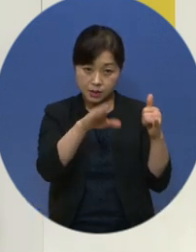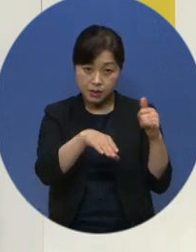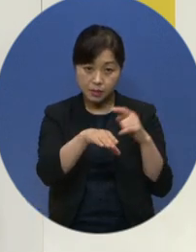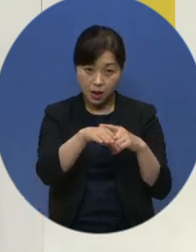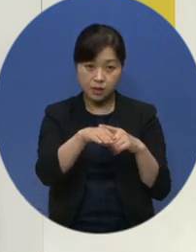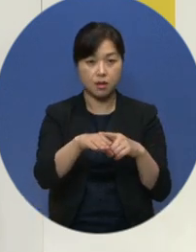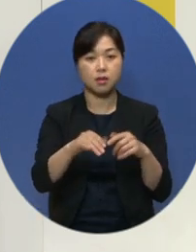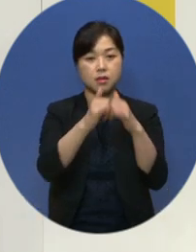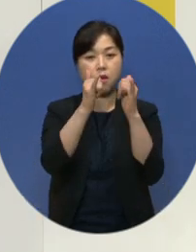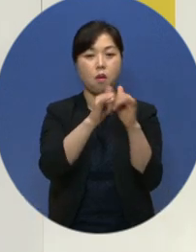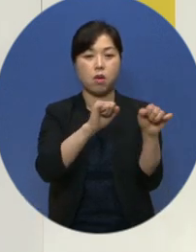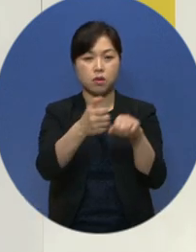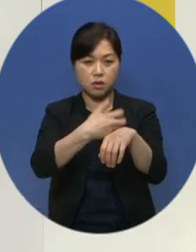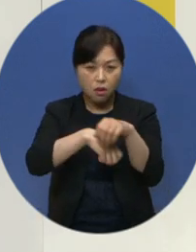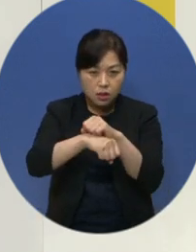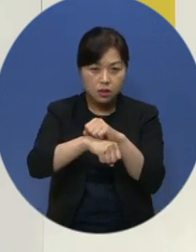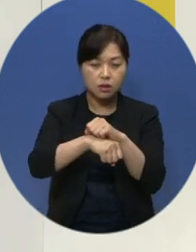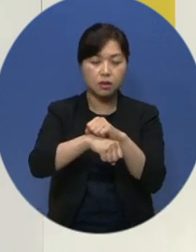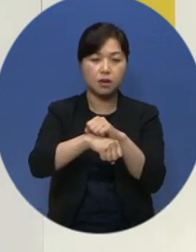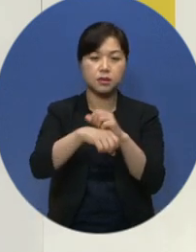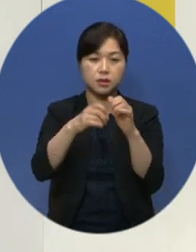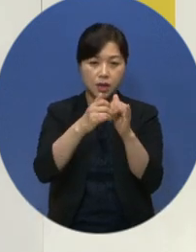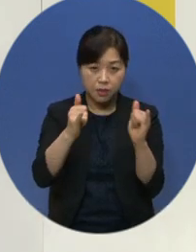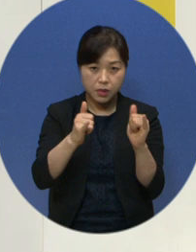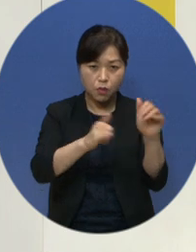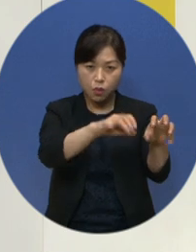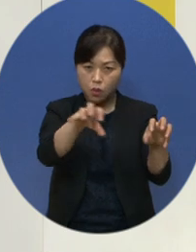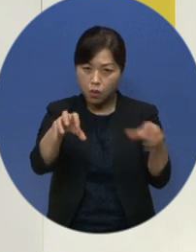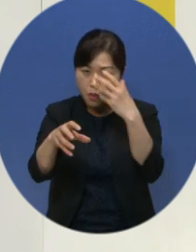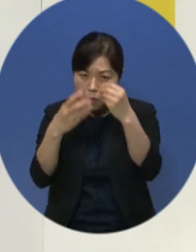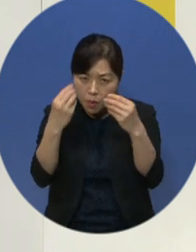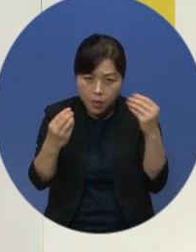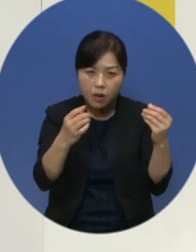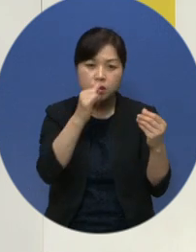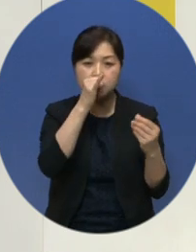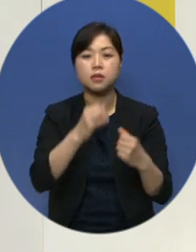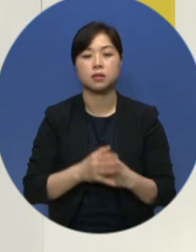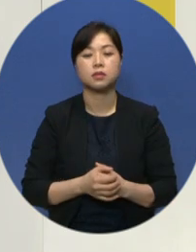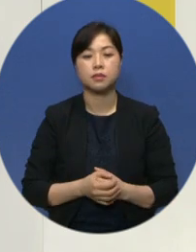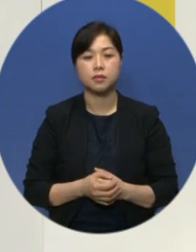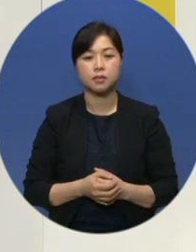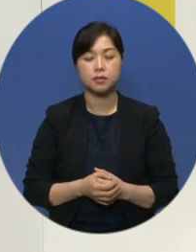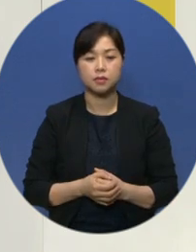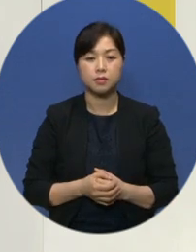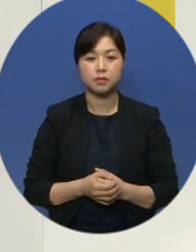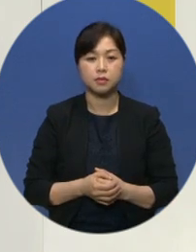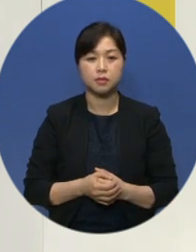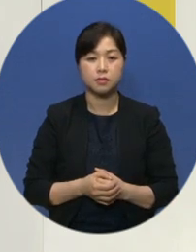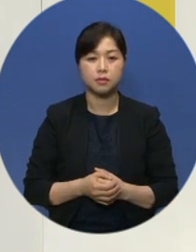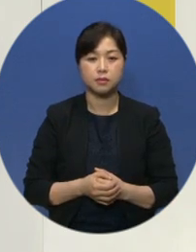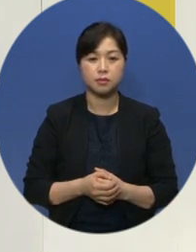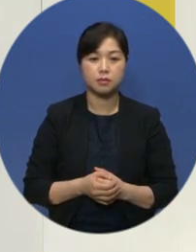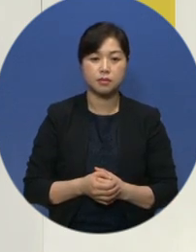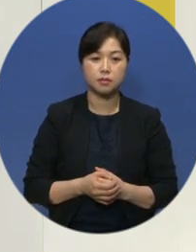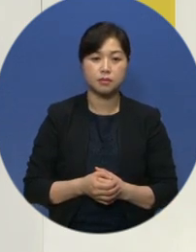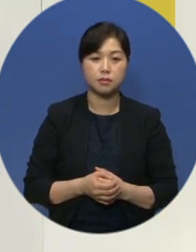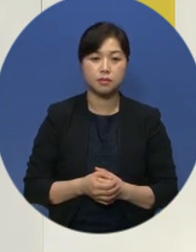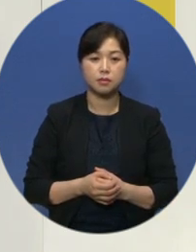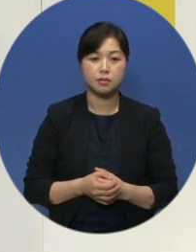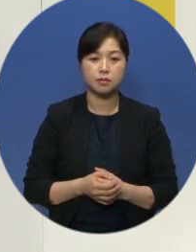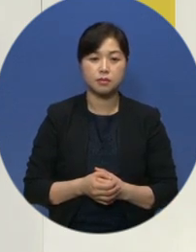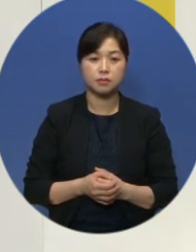사회 활동을 적극적으로 하는 그런 장애인들이 있습니다 그래요 그런 사람들은 대다수가 이제